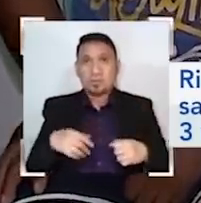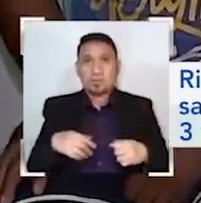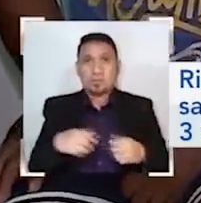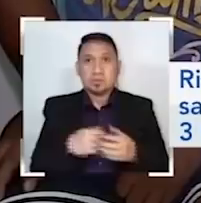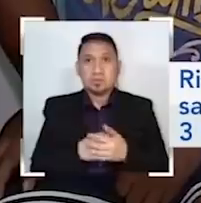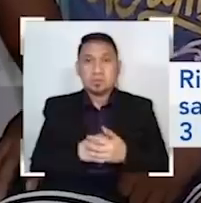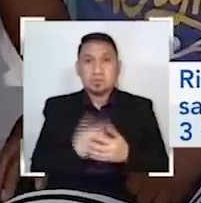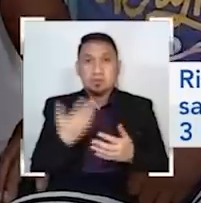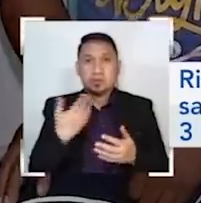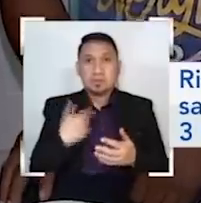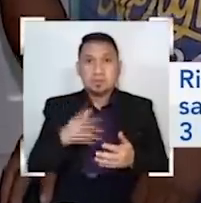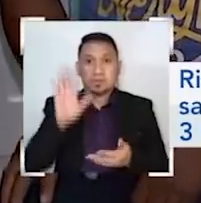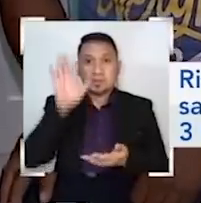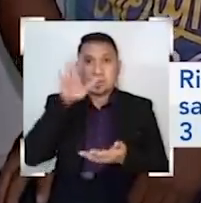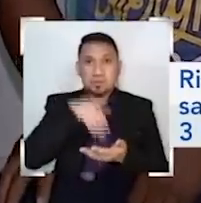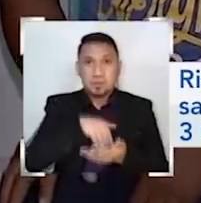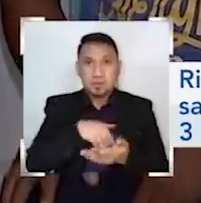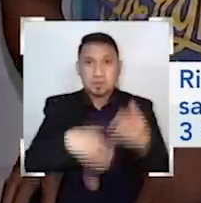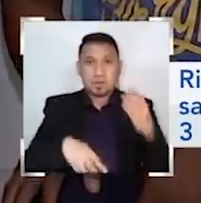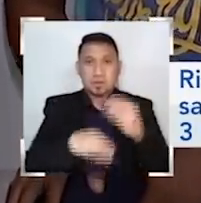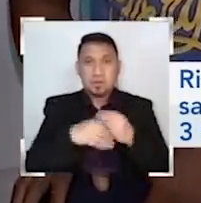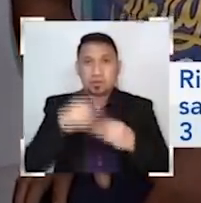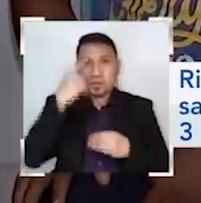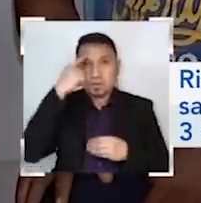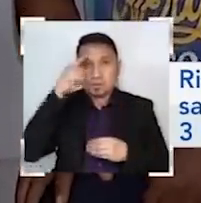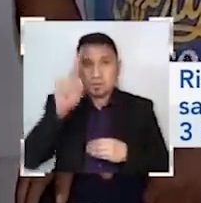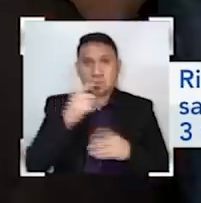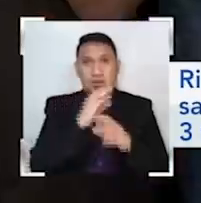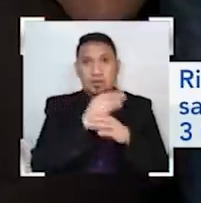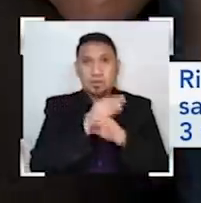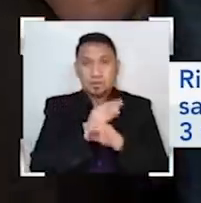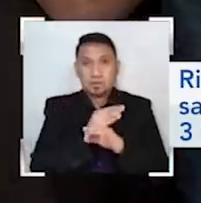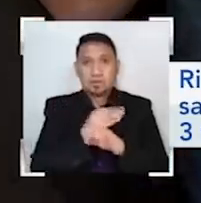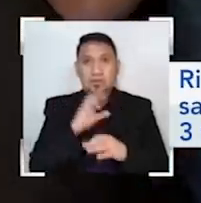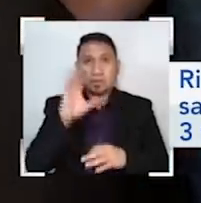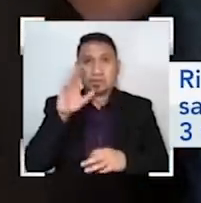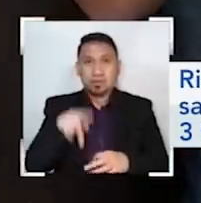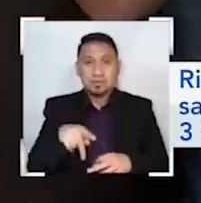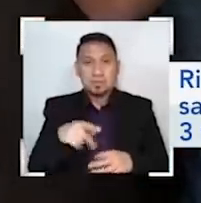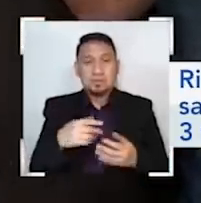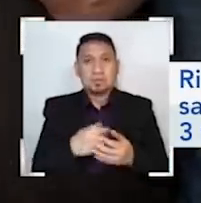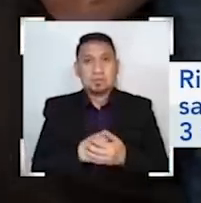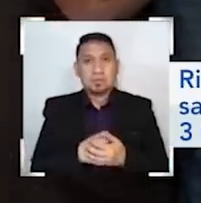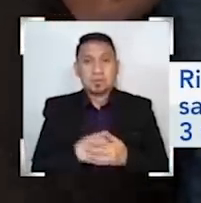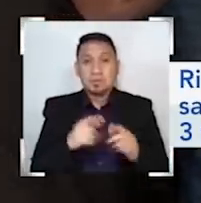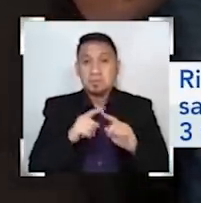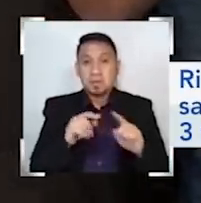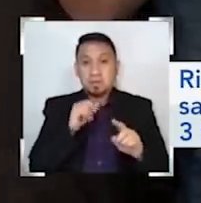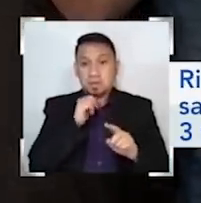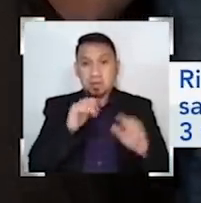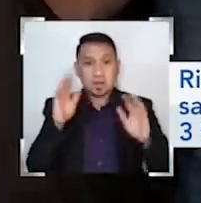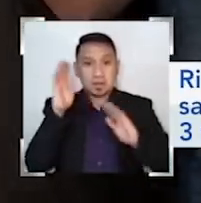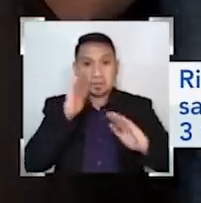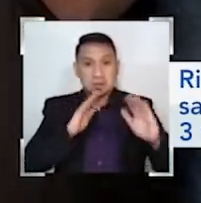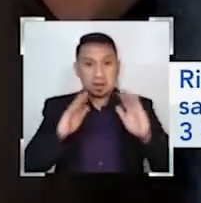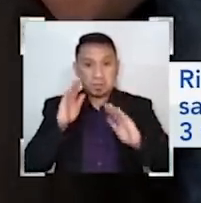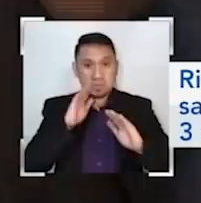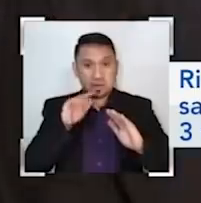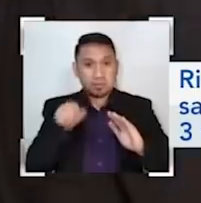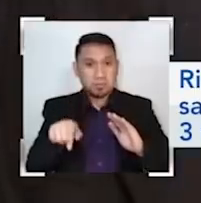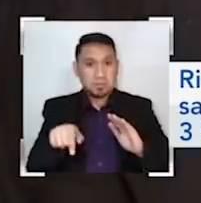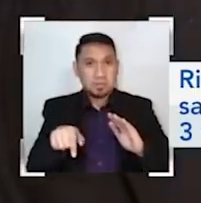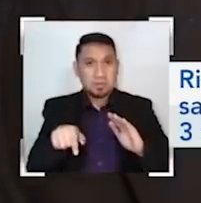halagang 5,000 para sa pagpapaayos ng cellphone. Pero hindi pa tapos ang problema ng mga nasangkot na tricycle